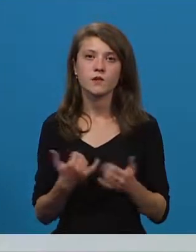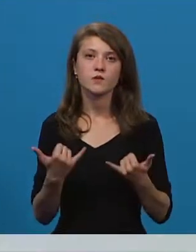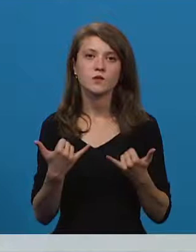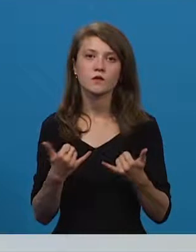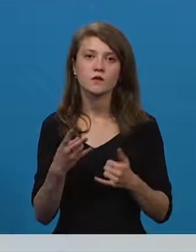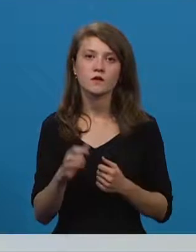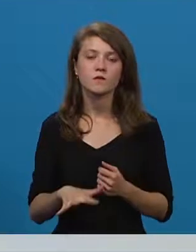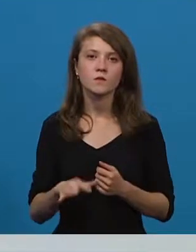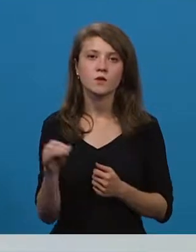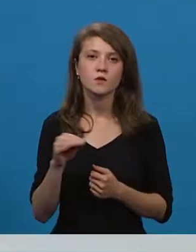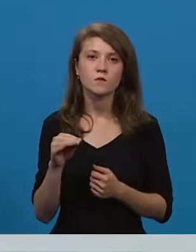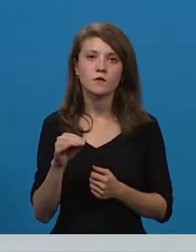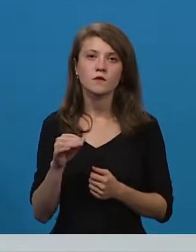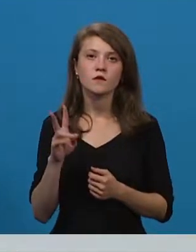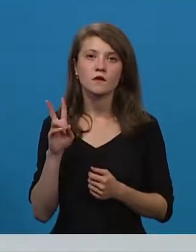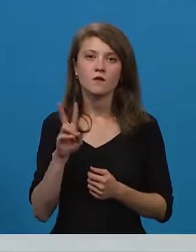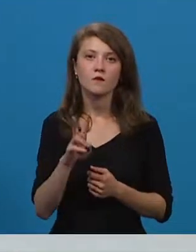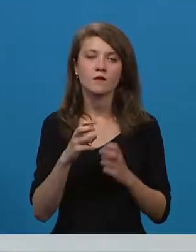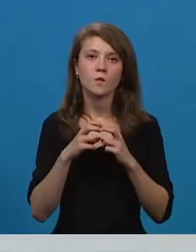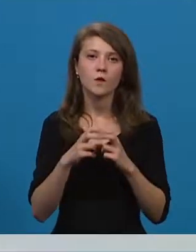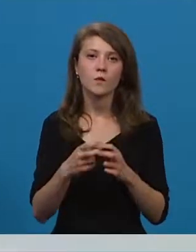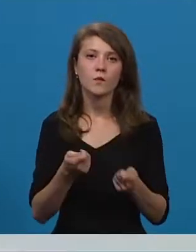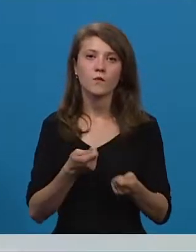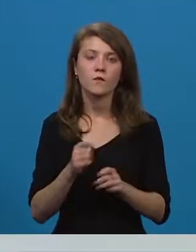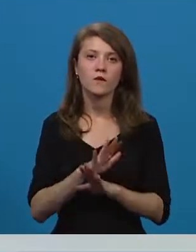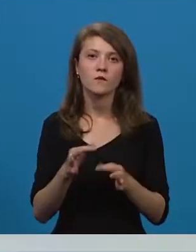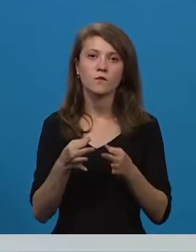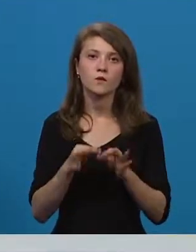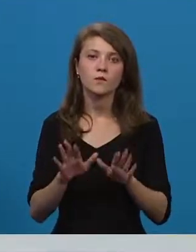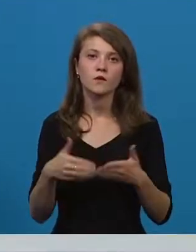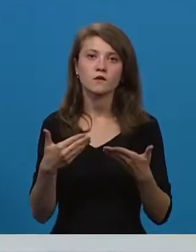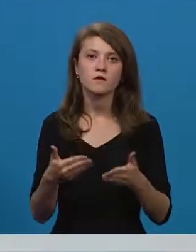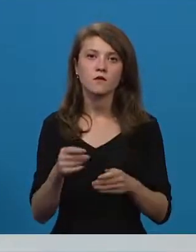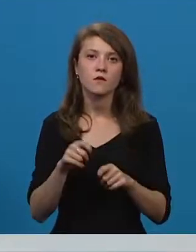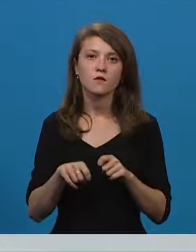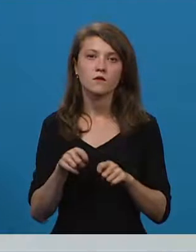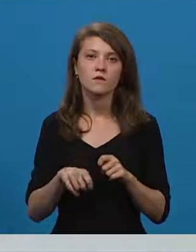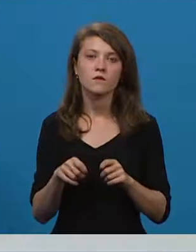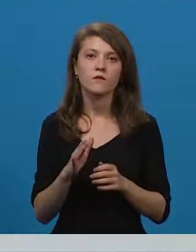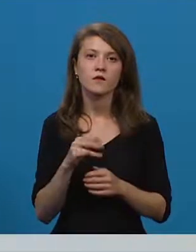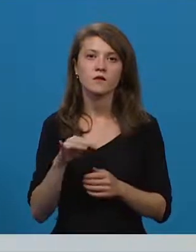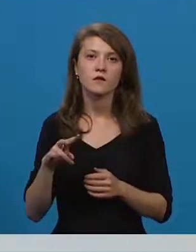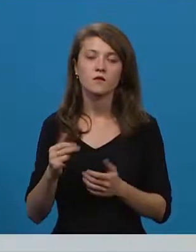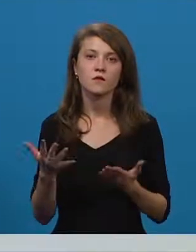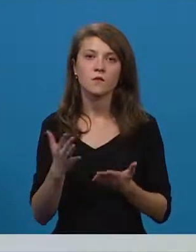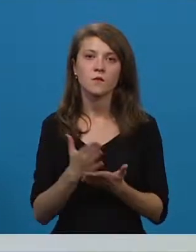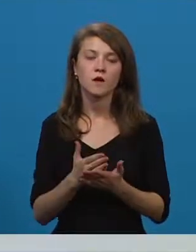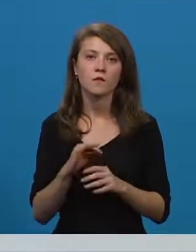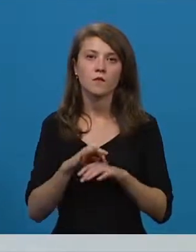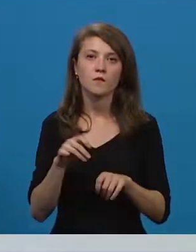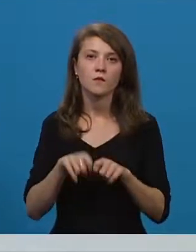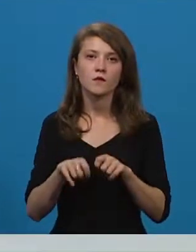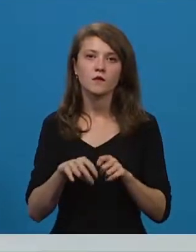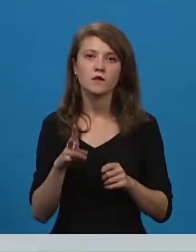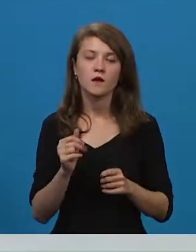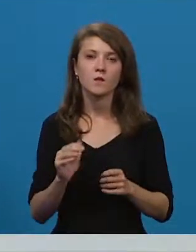Сьогодні на території Житомирського трамвайно-тролейбусного управління не пускали представників контрольно-аналітичного відділу, які мали провести перевірку